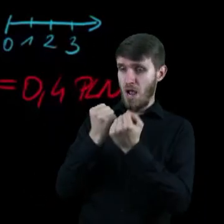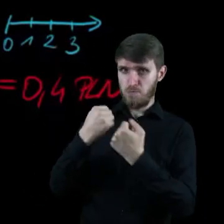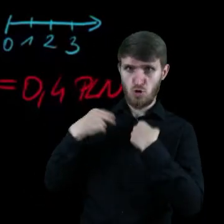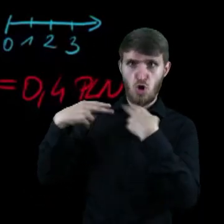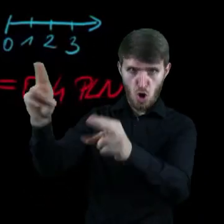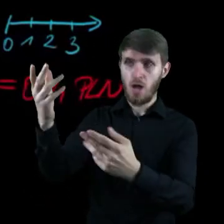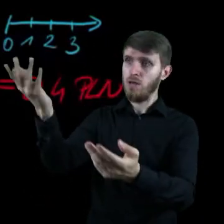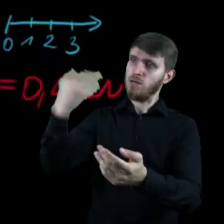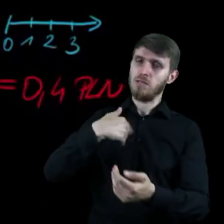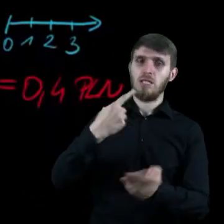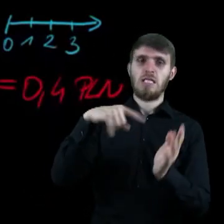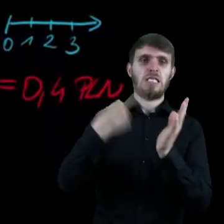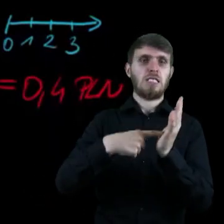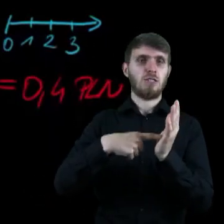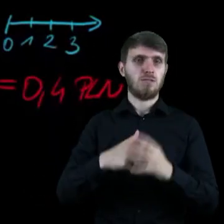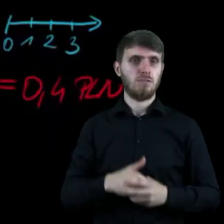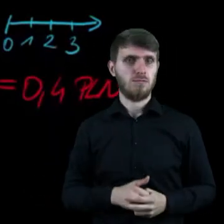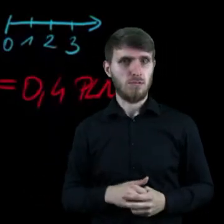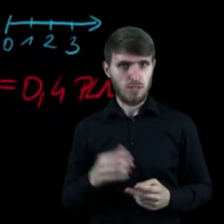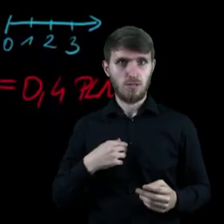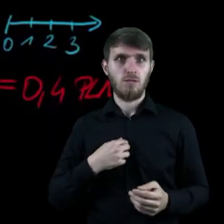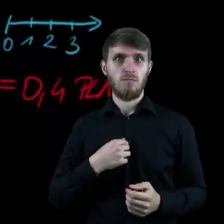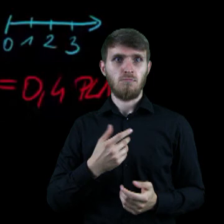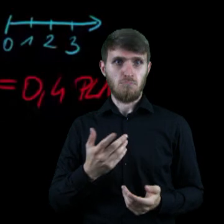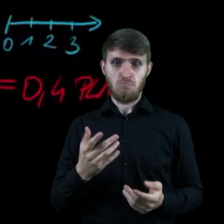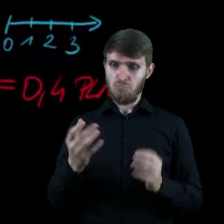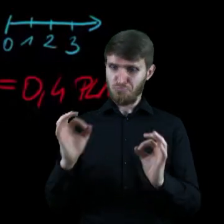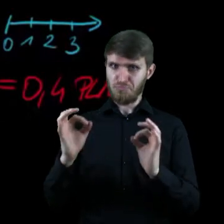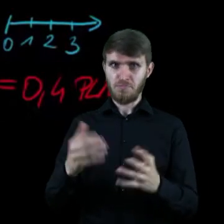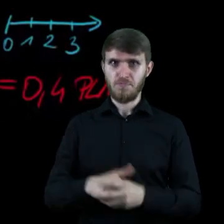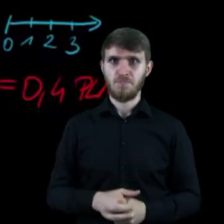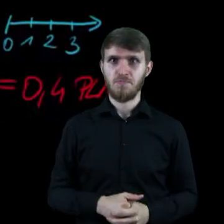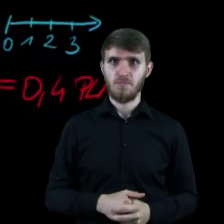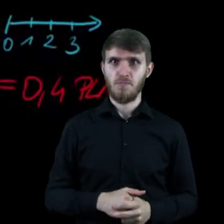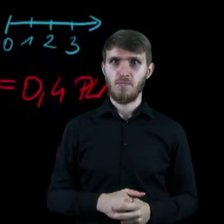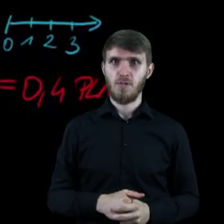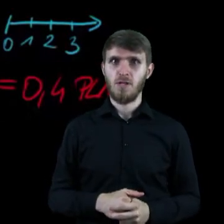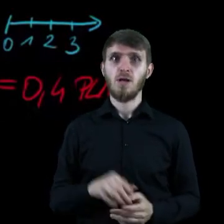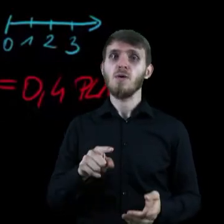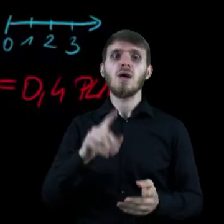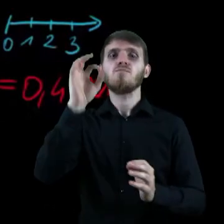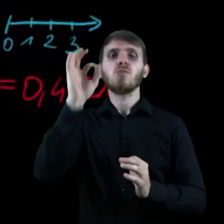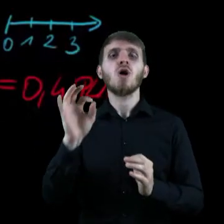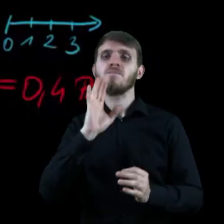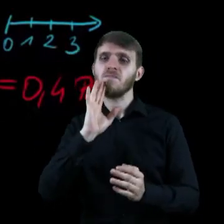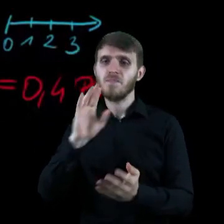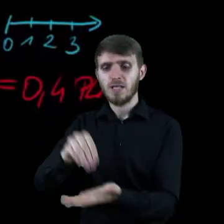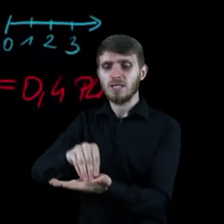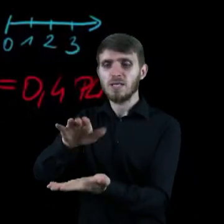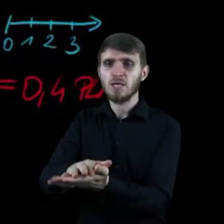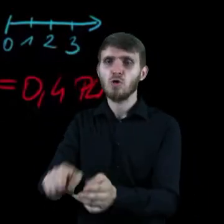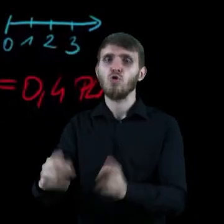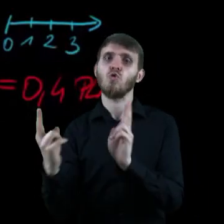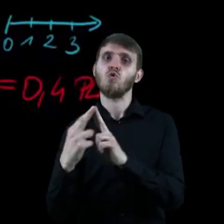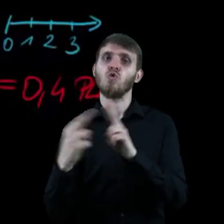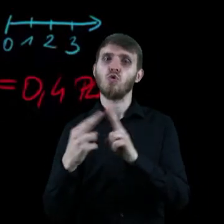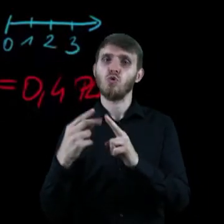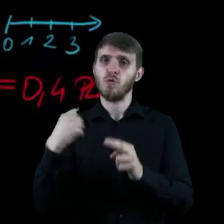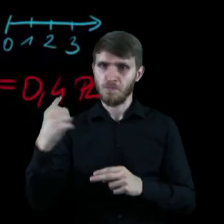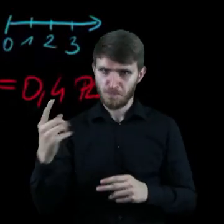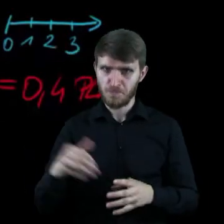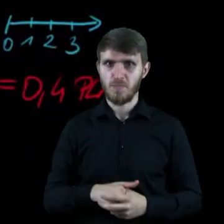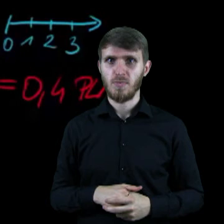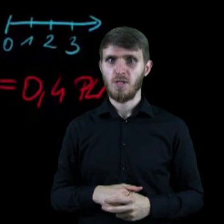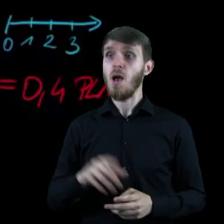za 2 albo 3 lata odda mi 1000 złotych. Czyli ten procent, na który pożyczamy, jest jakby zaszczyty w